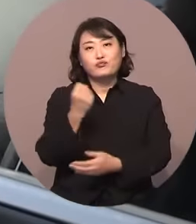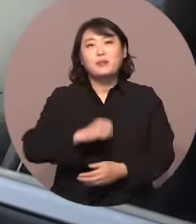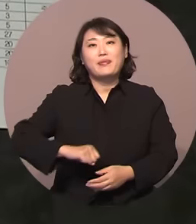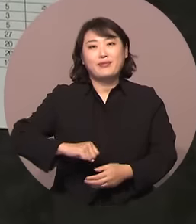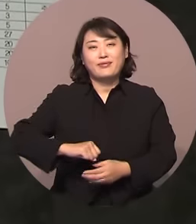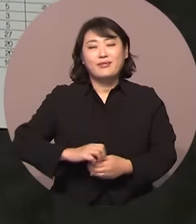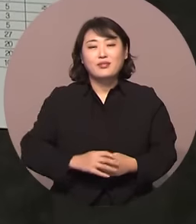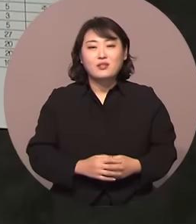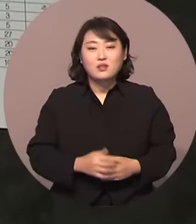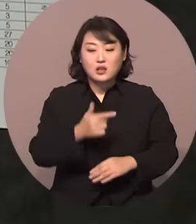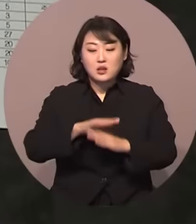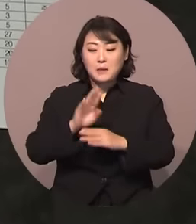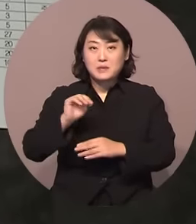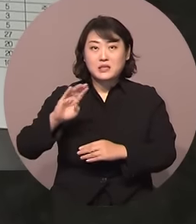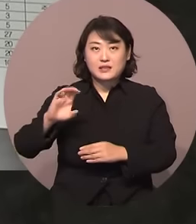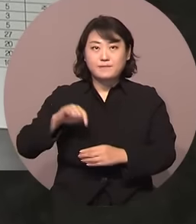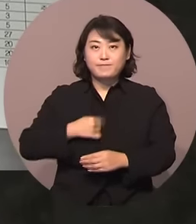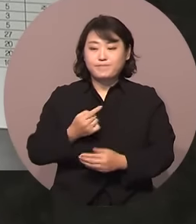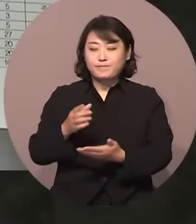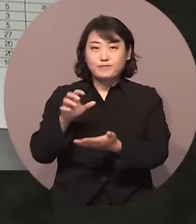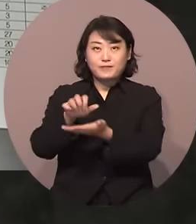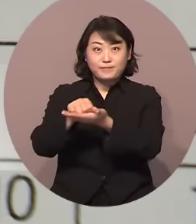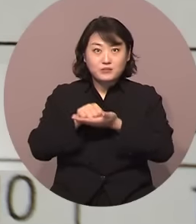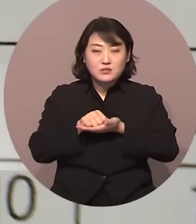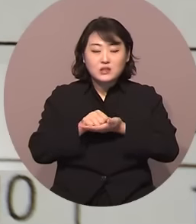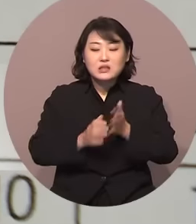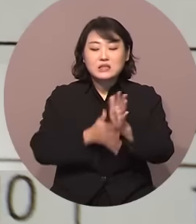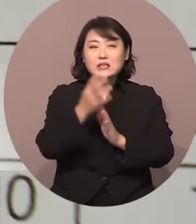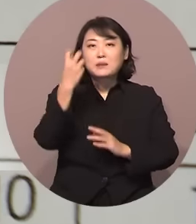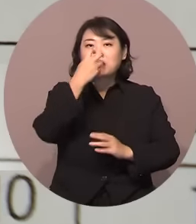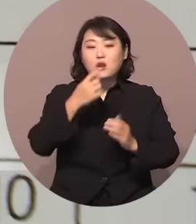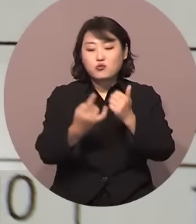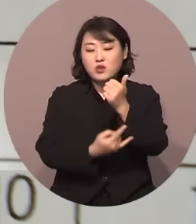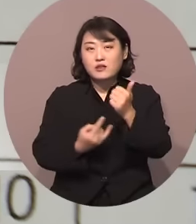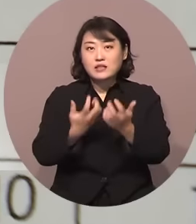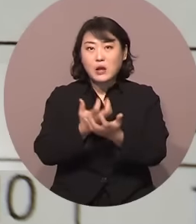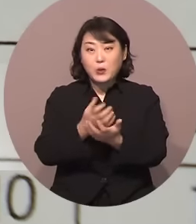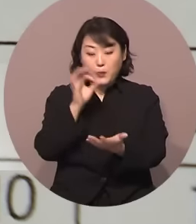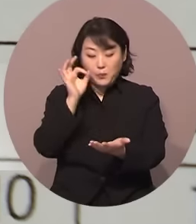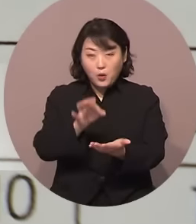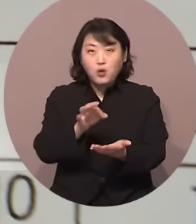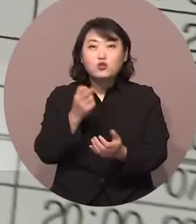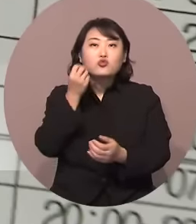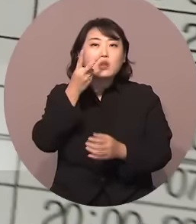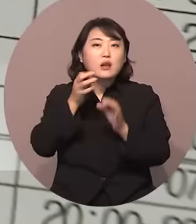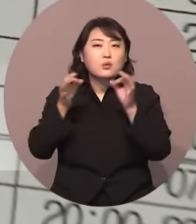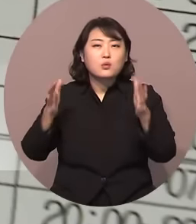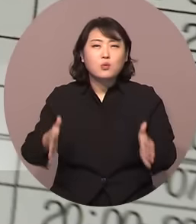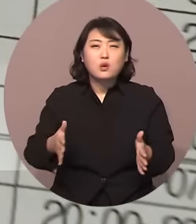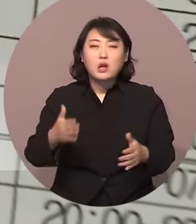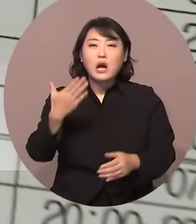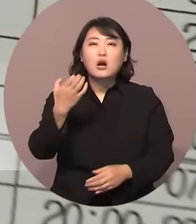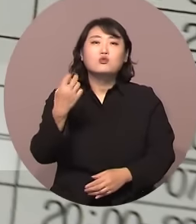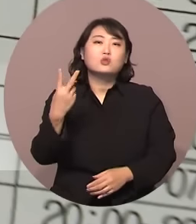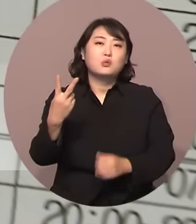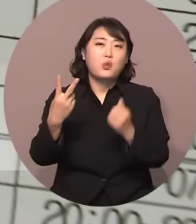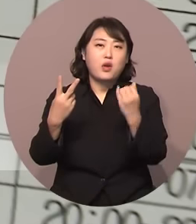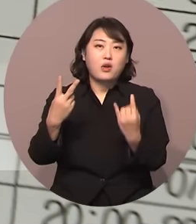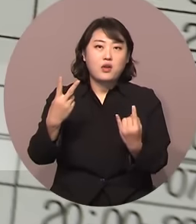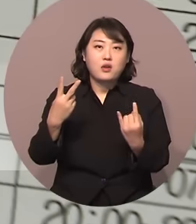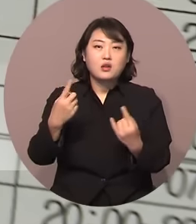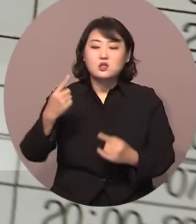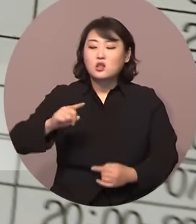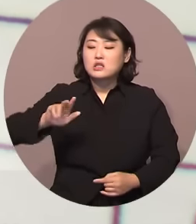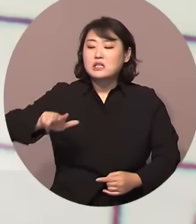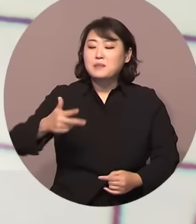대전 mbc 단독 입수한 시 감사위원회 자료를 보면 원장은 두 달려 동안 모두 아두 차례